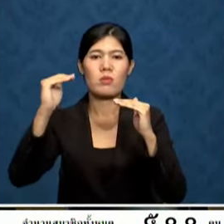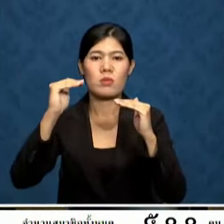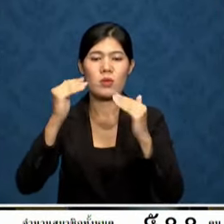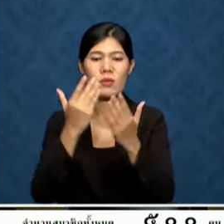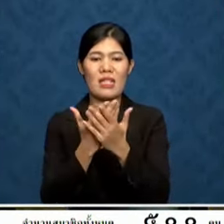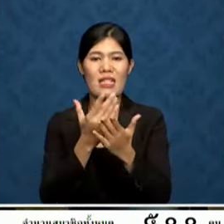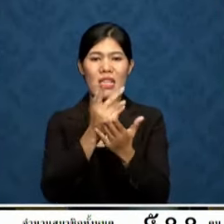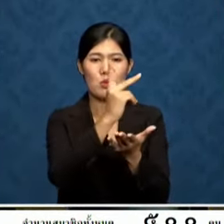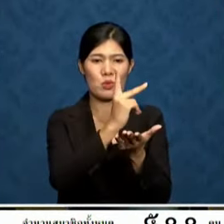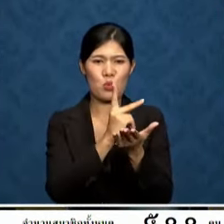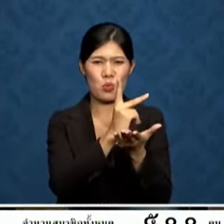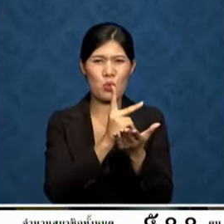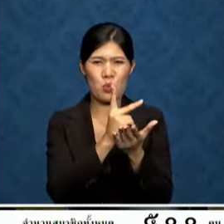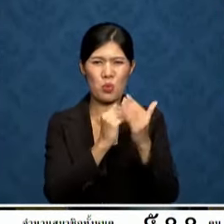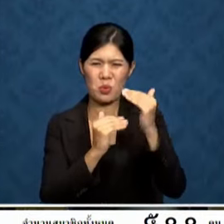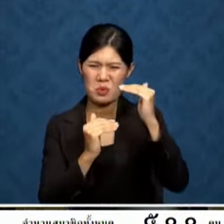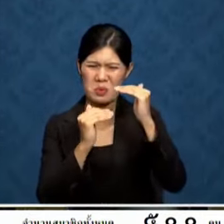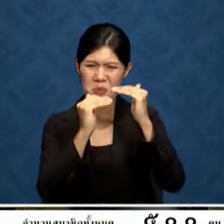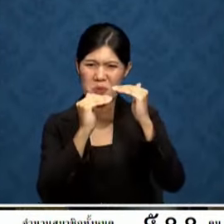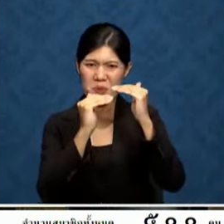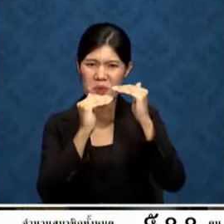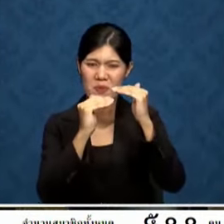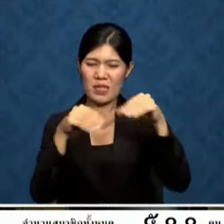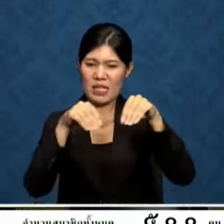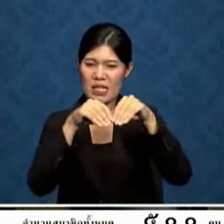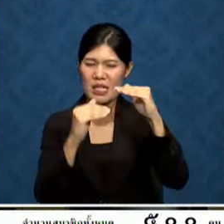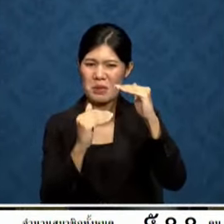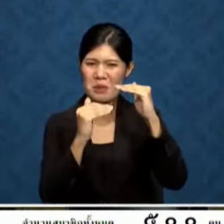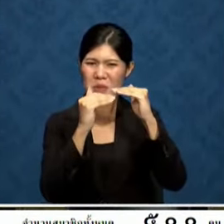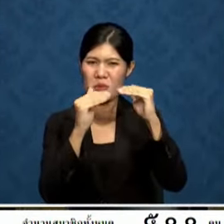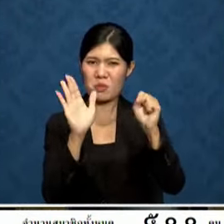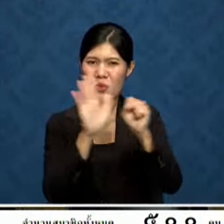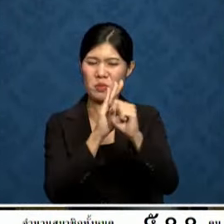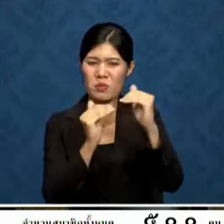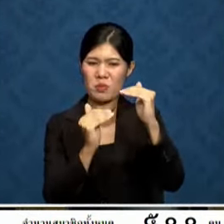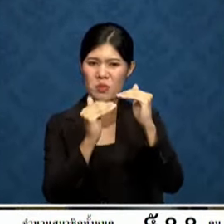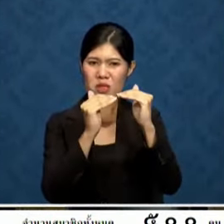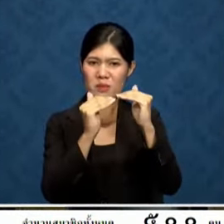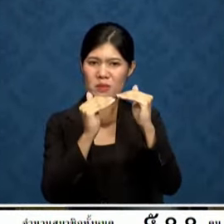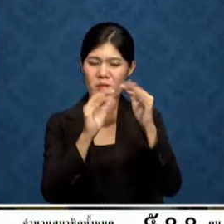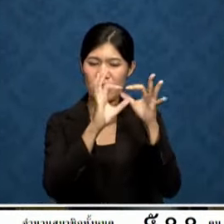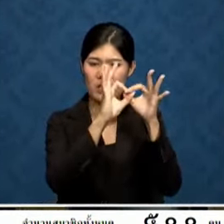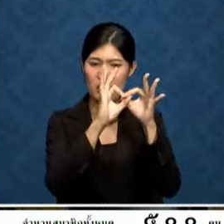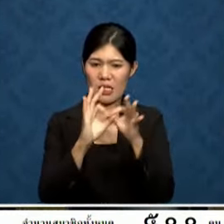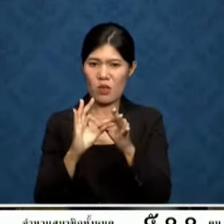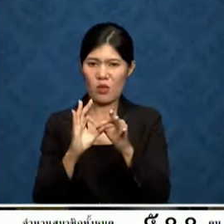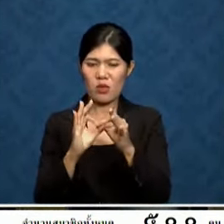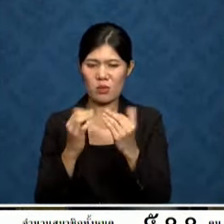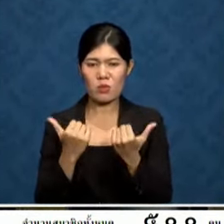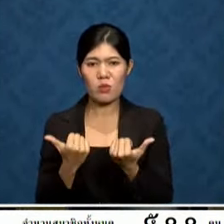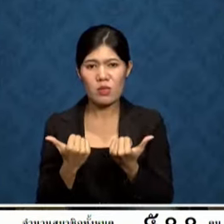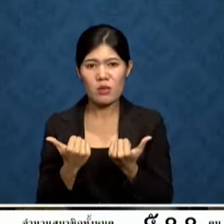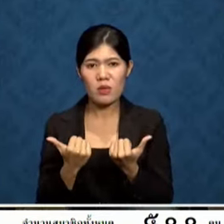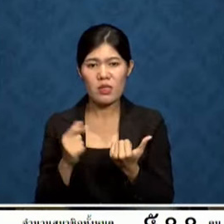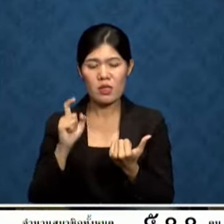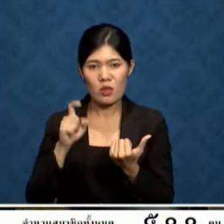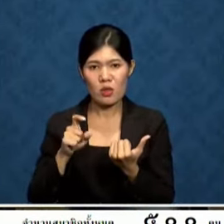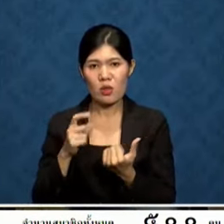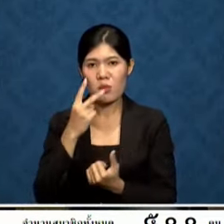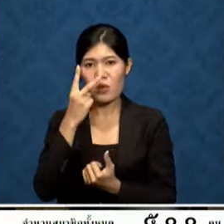ชนเพดานขณะนี้จะสอดคล้องกับสถานการณ์ปัจจุบันหรือไม่นั้นจำเป็นต้องไปดู